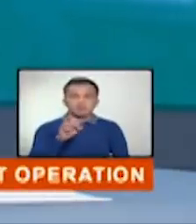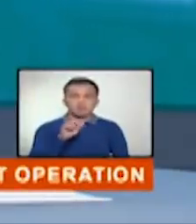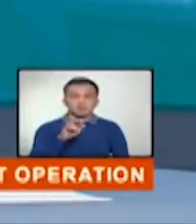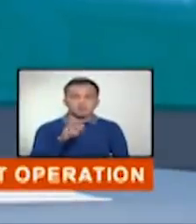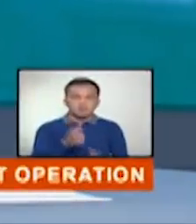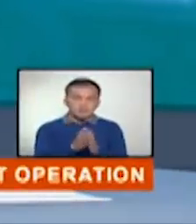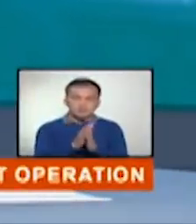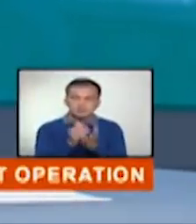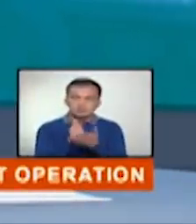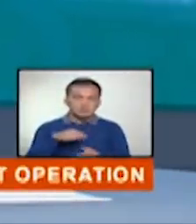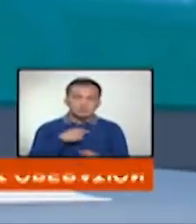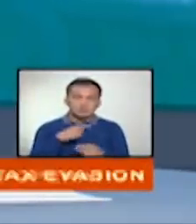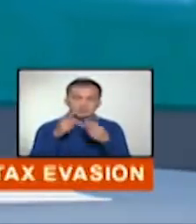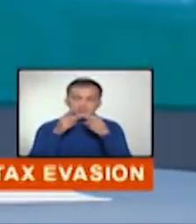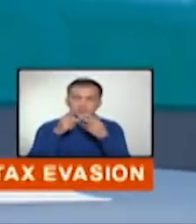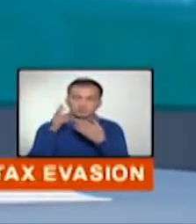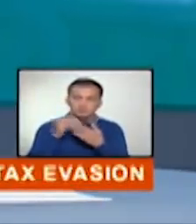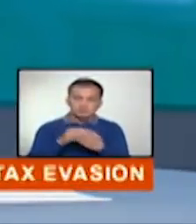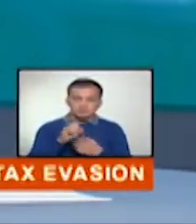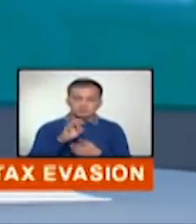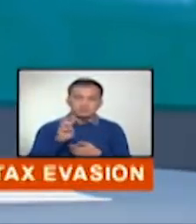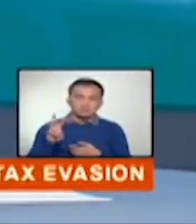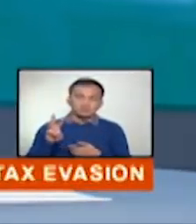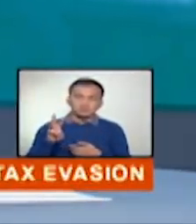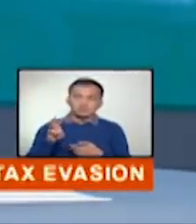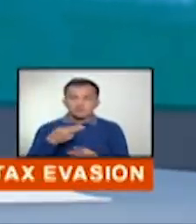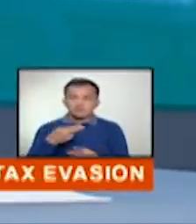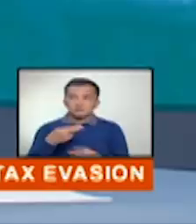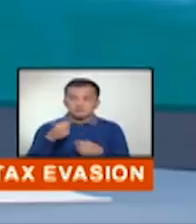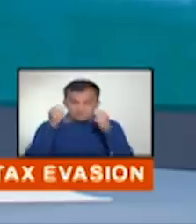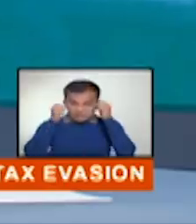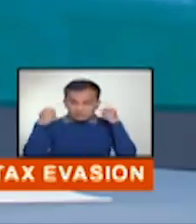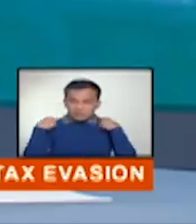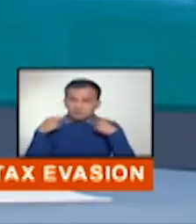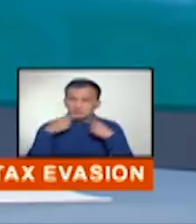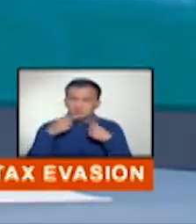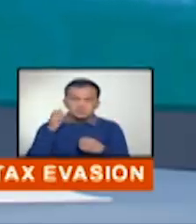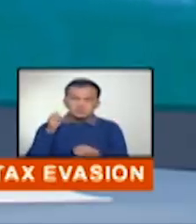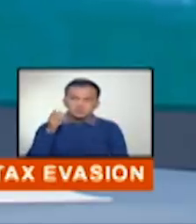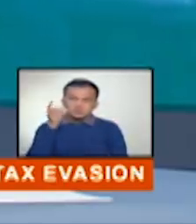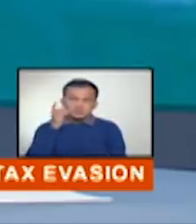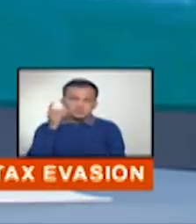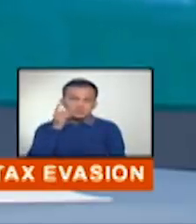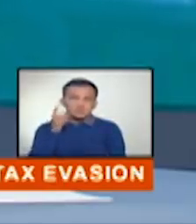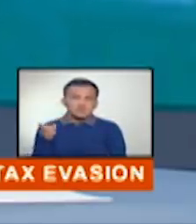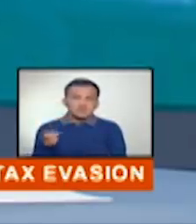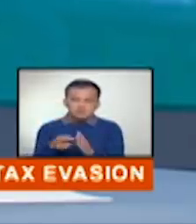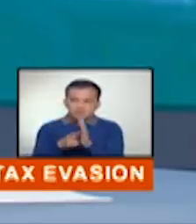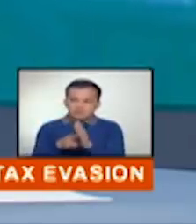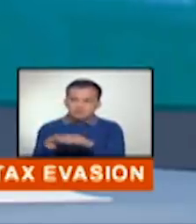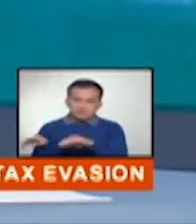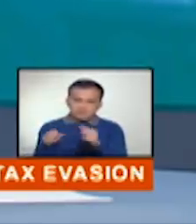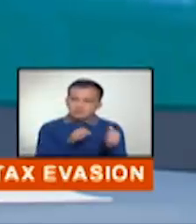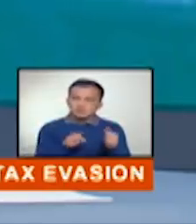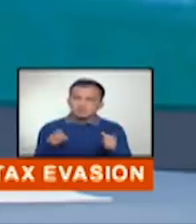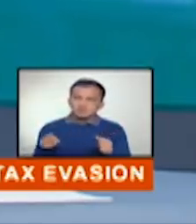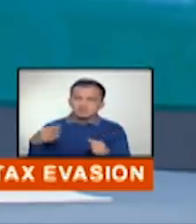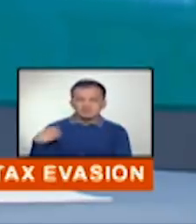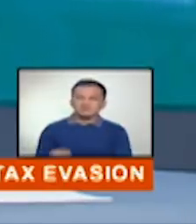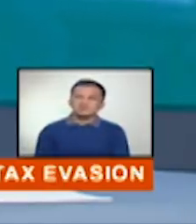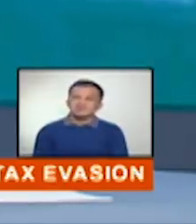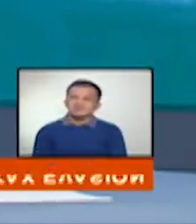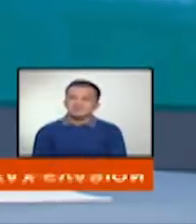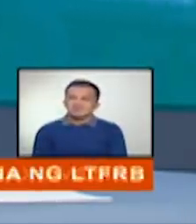humingi po ng tulong sa ating programa ang OFW sa Riyadh na si Miss Yorisa De Masa. Hiling niya na makaalis na sa puder ng kanyang